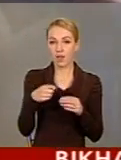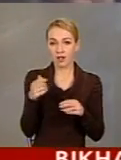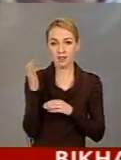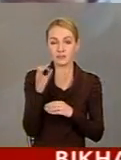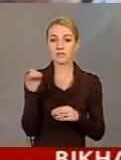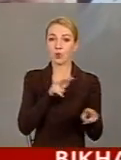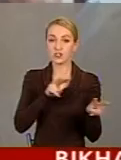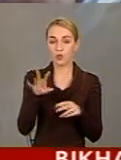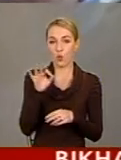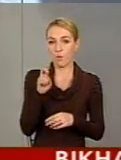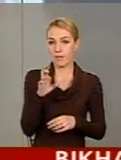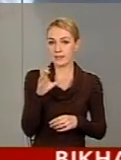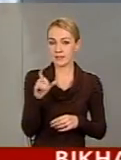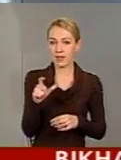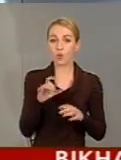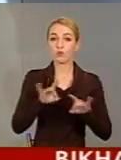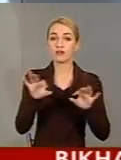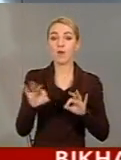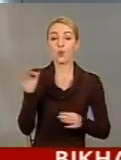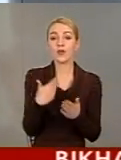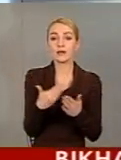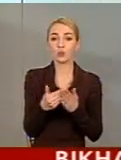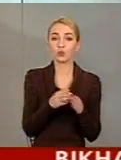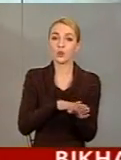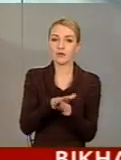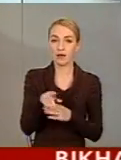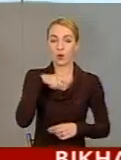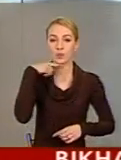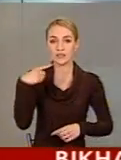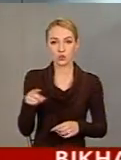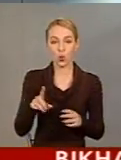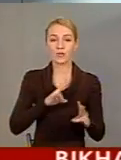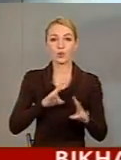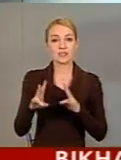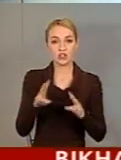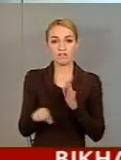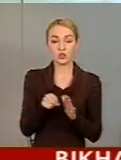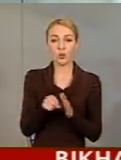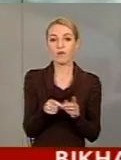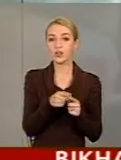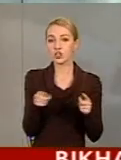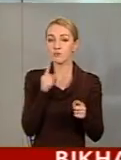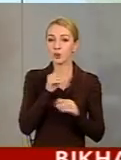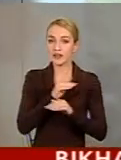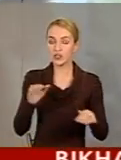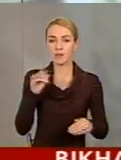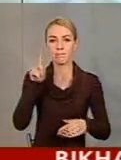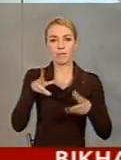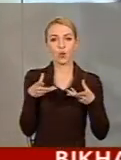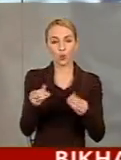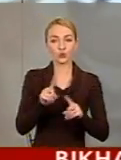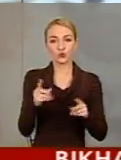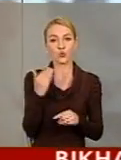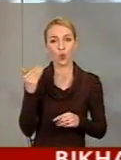спостерігачем із ОБСЄ розповідає про нібито дотримання російсько-терористичним військом режиму тиші і переконує що його